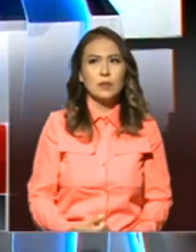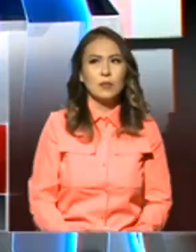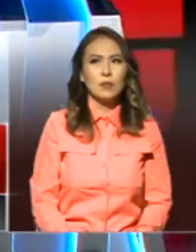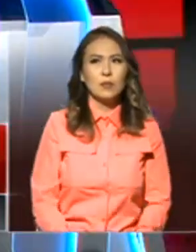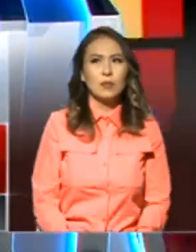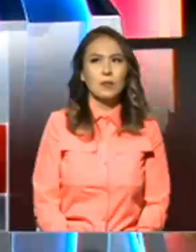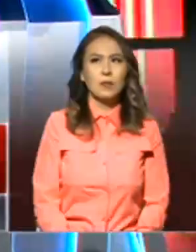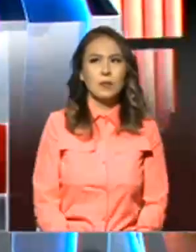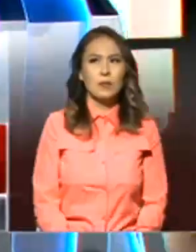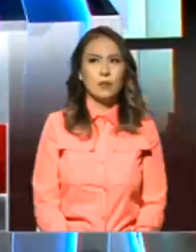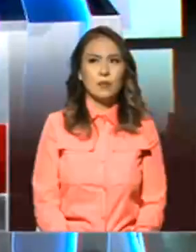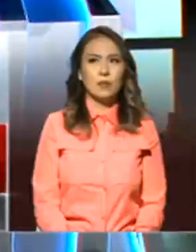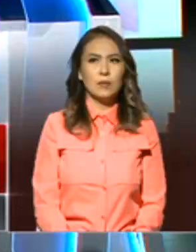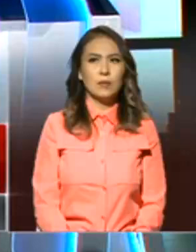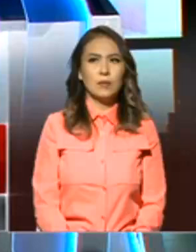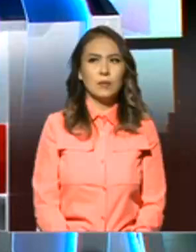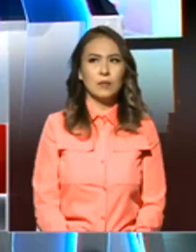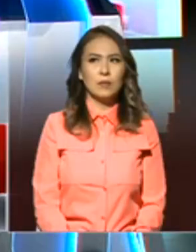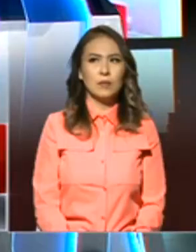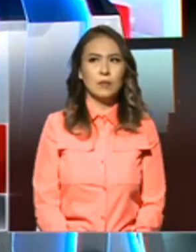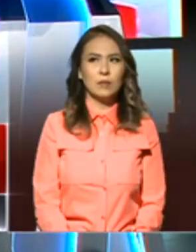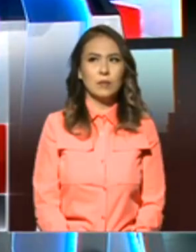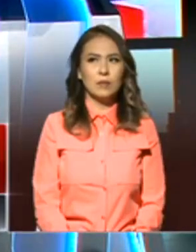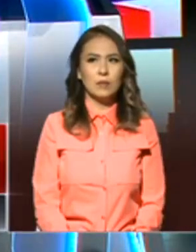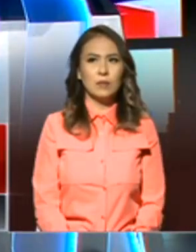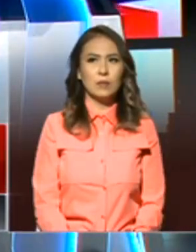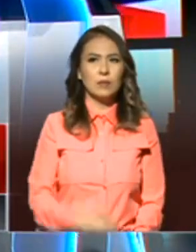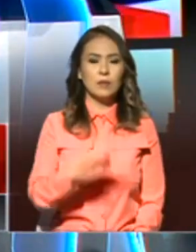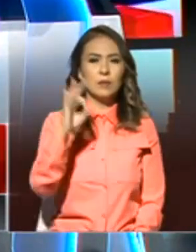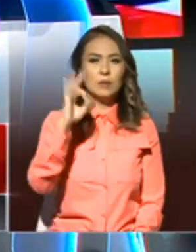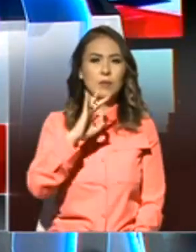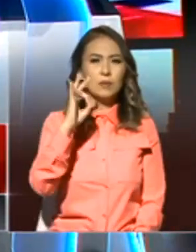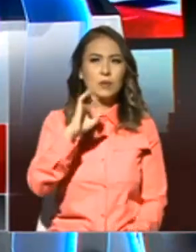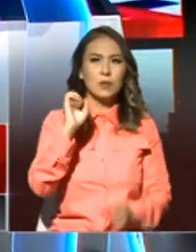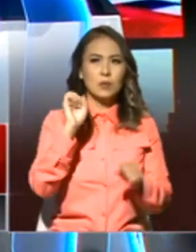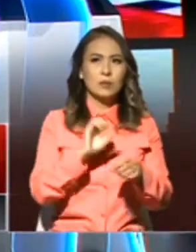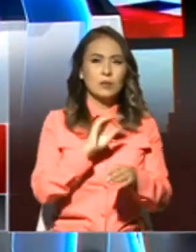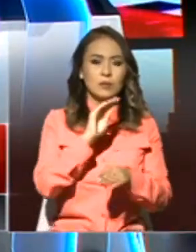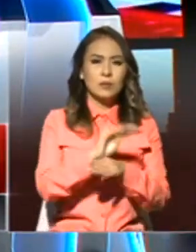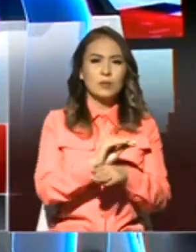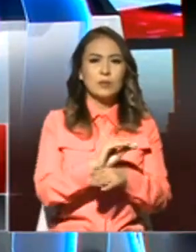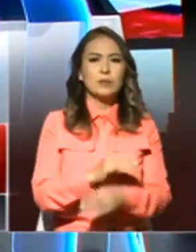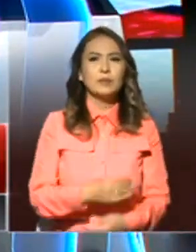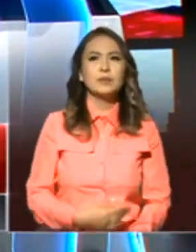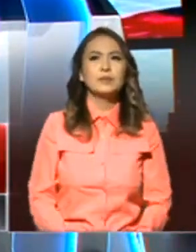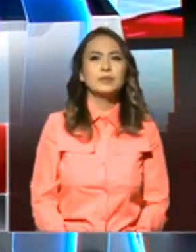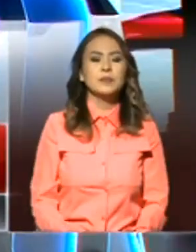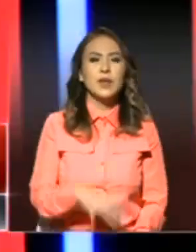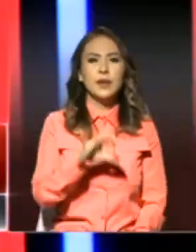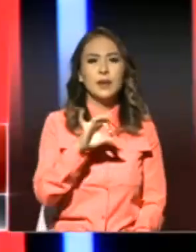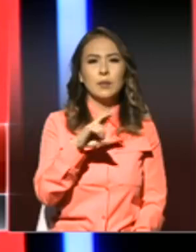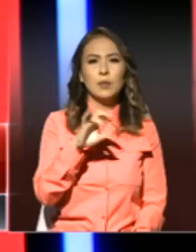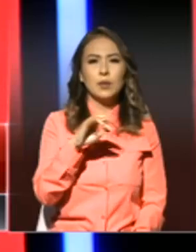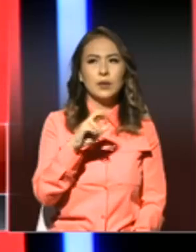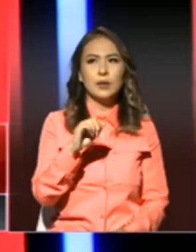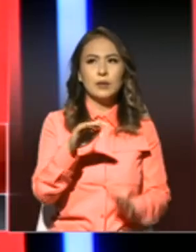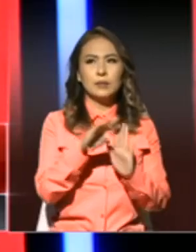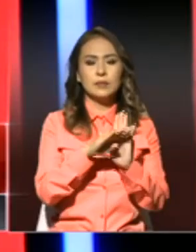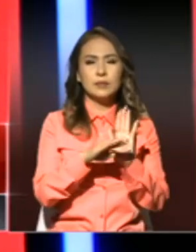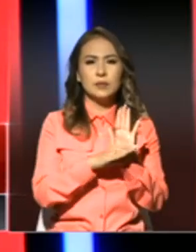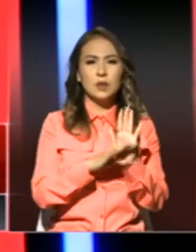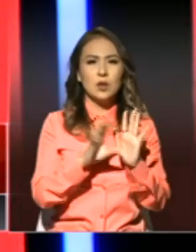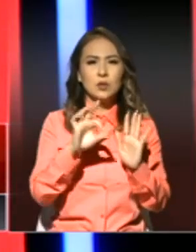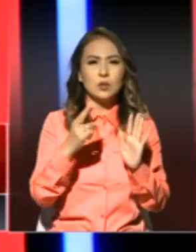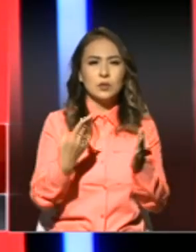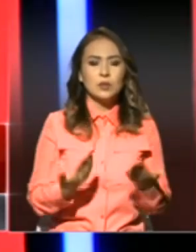енді. 10 жылдамырақ жауаптаса да болады. 10 жылдамырақ жауаптаса. Үстеме төлемін азайтса да болады. Қараңыздар, ипотекалық бағдарламалар белгілі бір